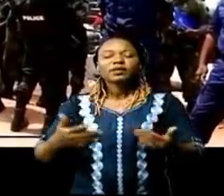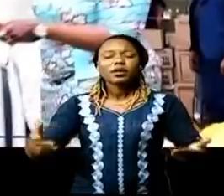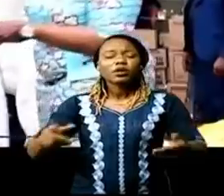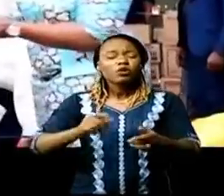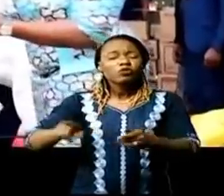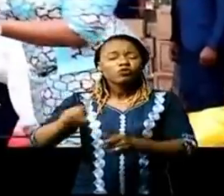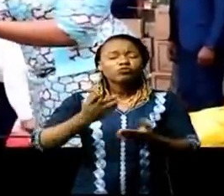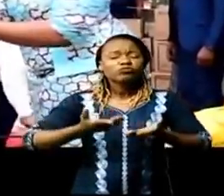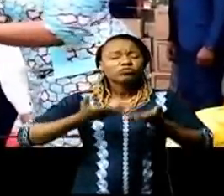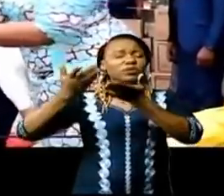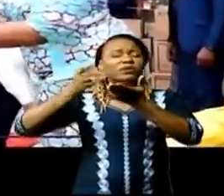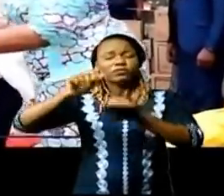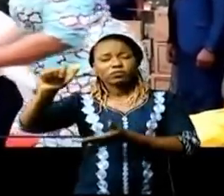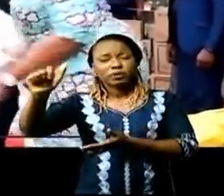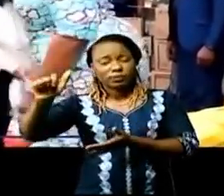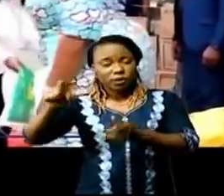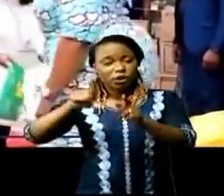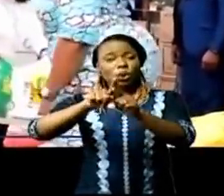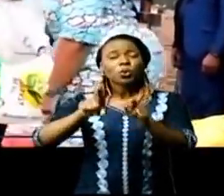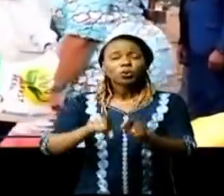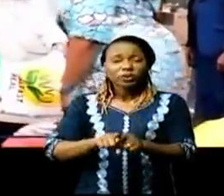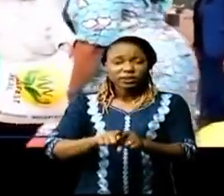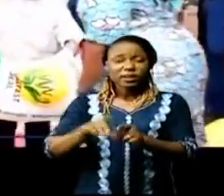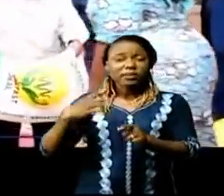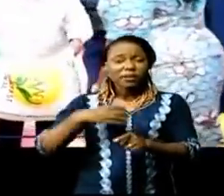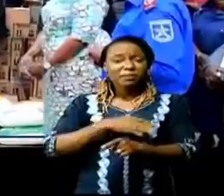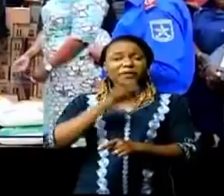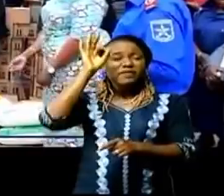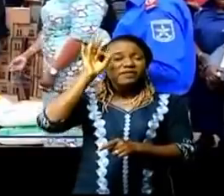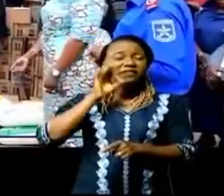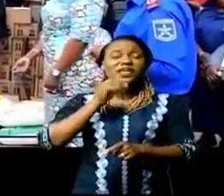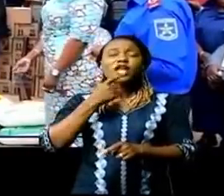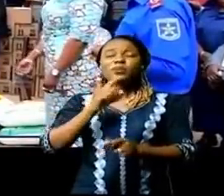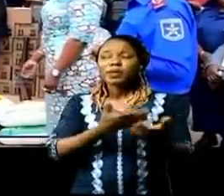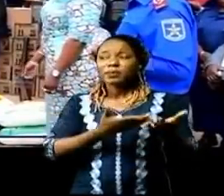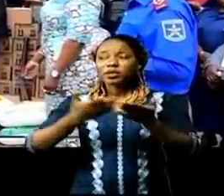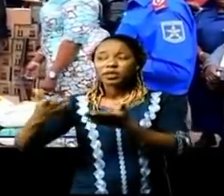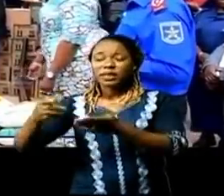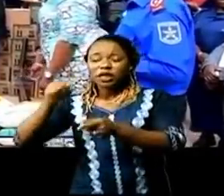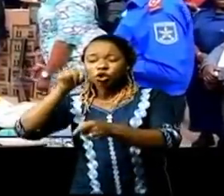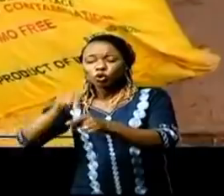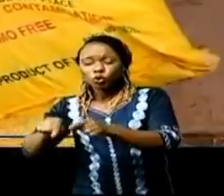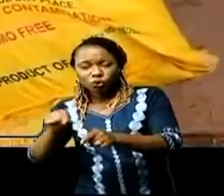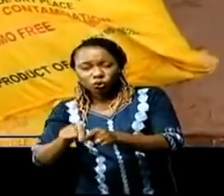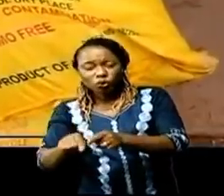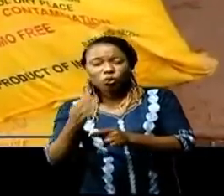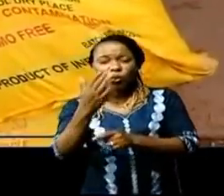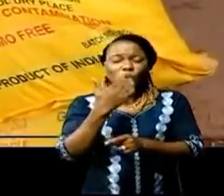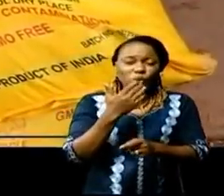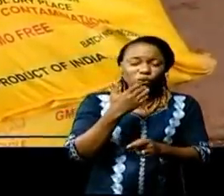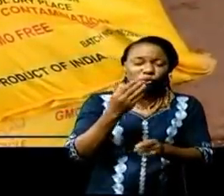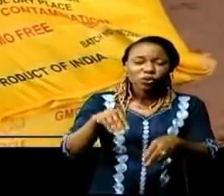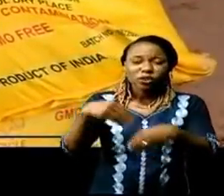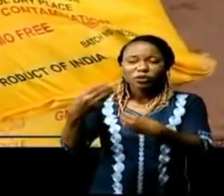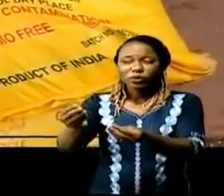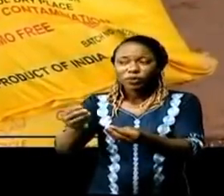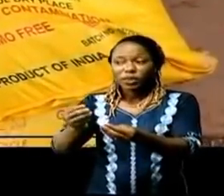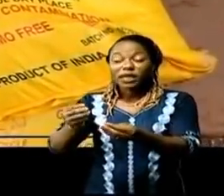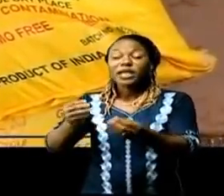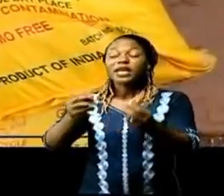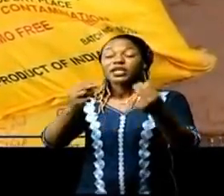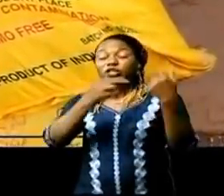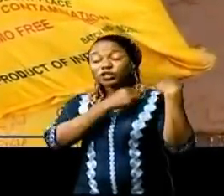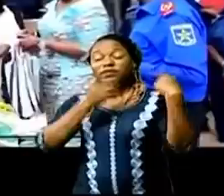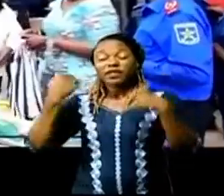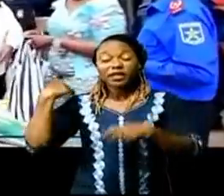suprême. L'autorité provinciale leur a apporté un lot de vivres constitué de poulets et autres offert par le chef de l'État,